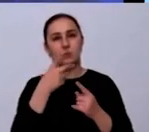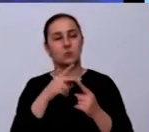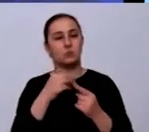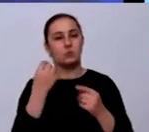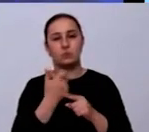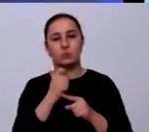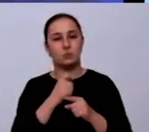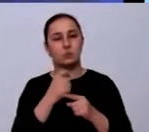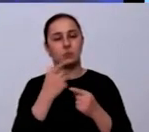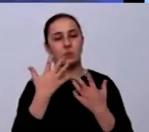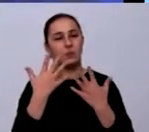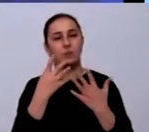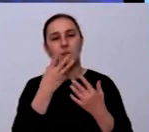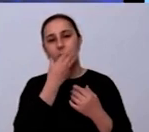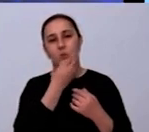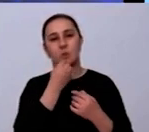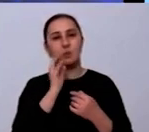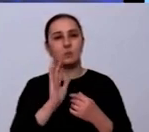juda ham nafis va ko'rkam chiqadi.